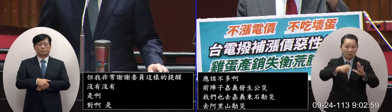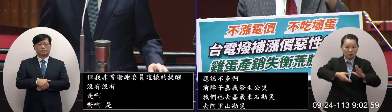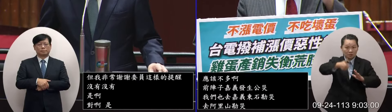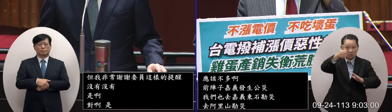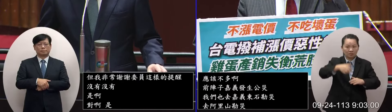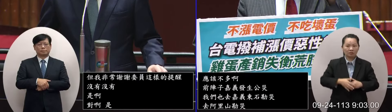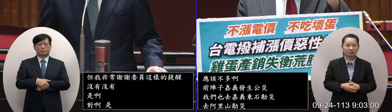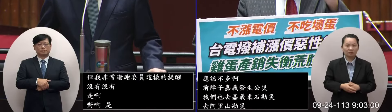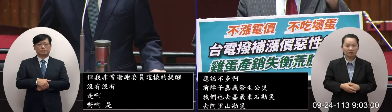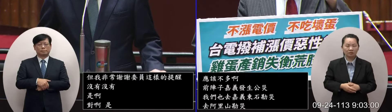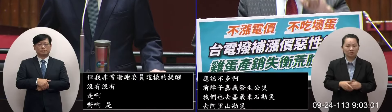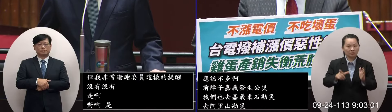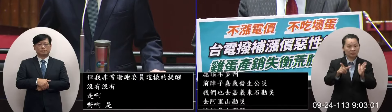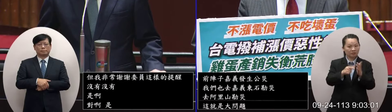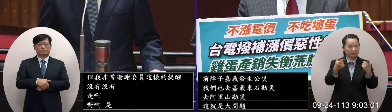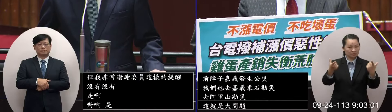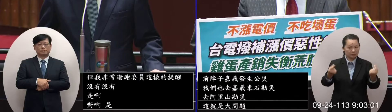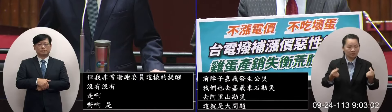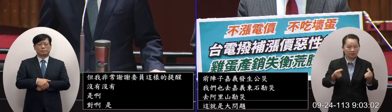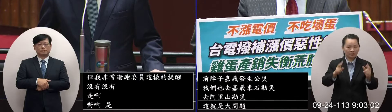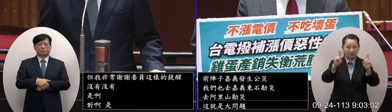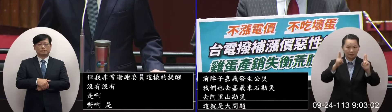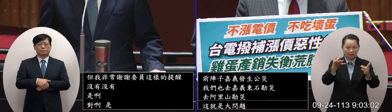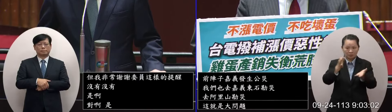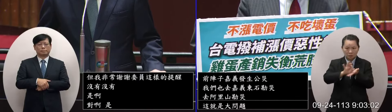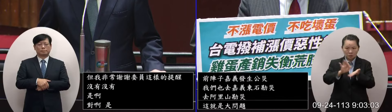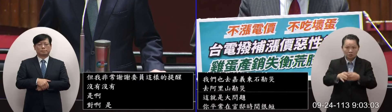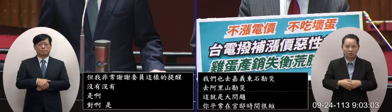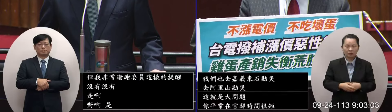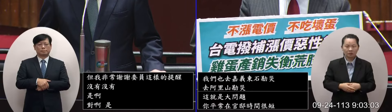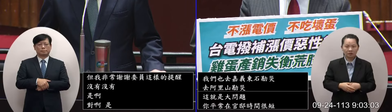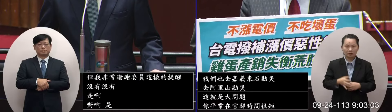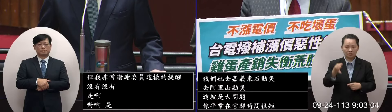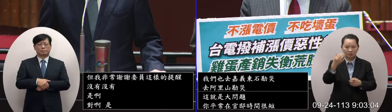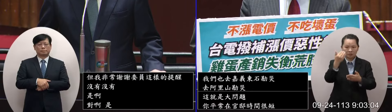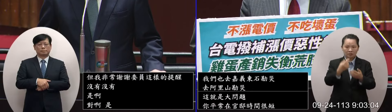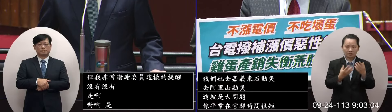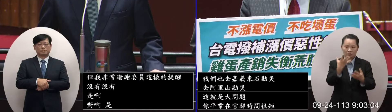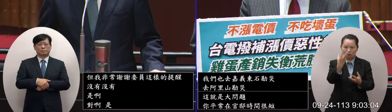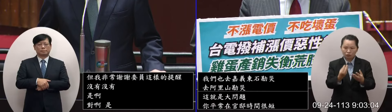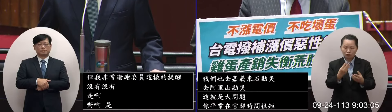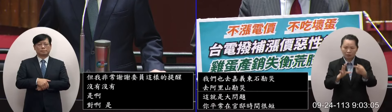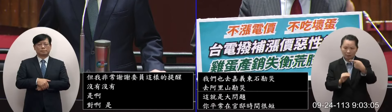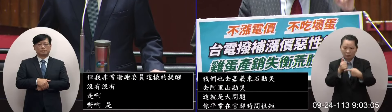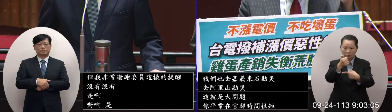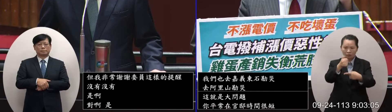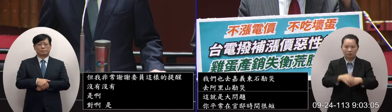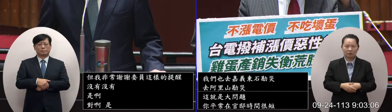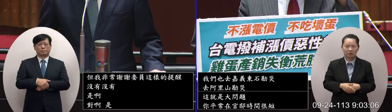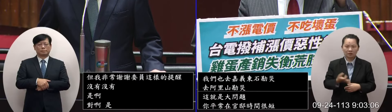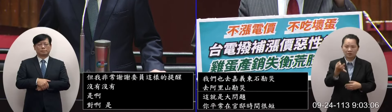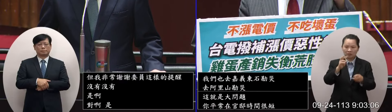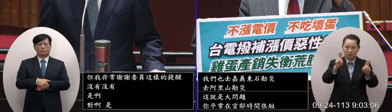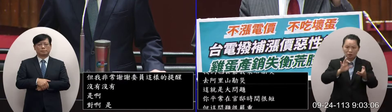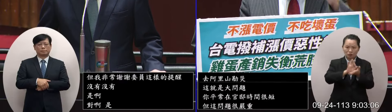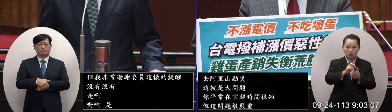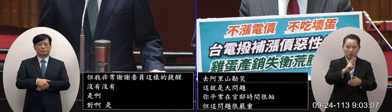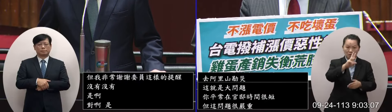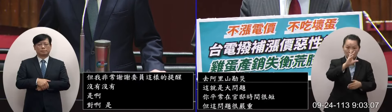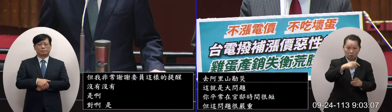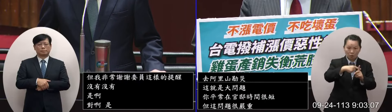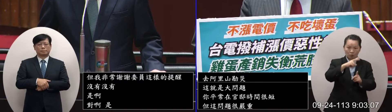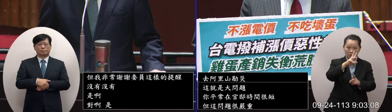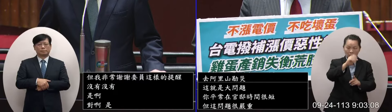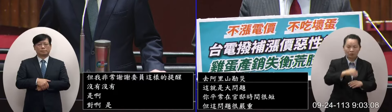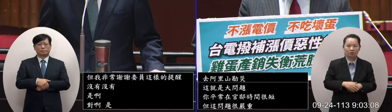长同样时间的电费，人家少了你50%，你用了20000度，两个用了20000度，